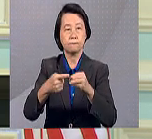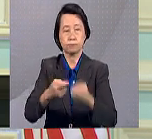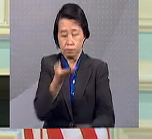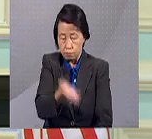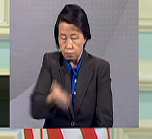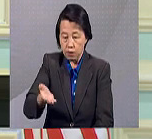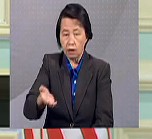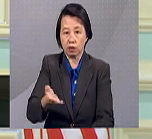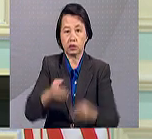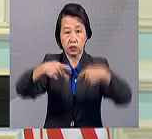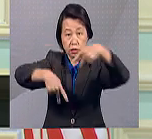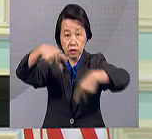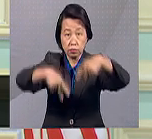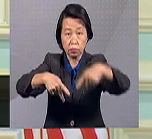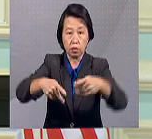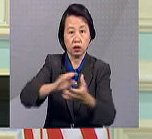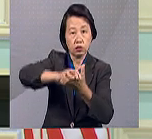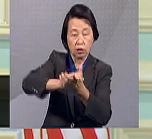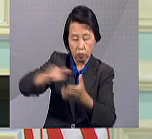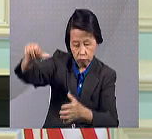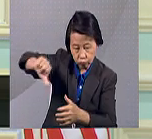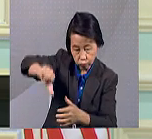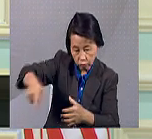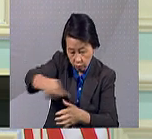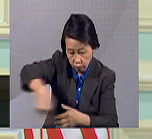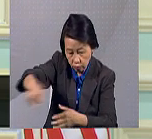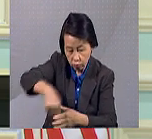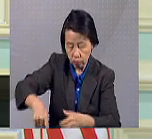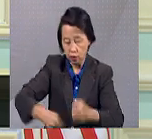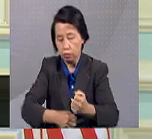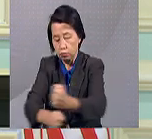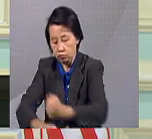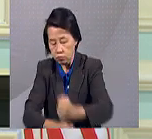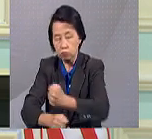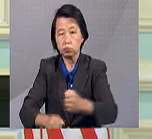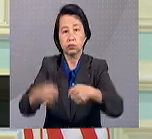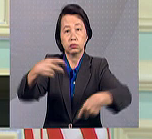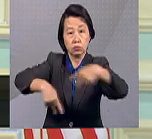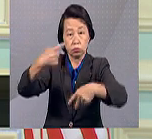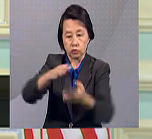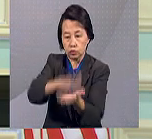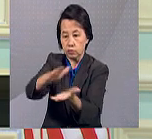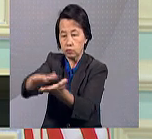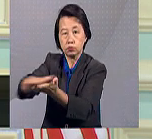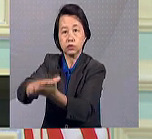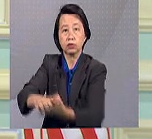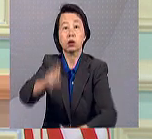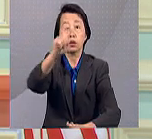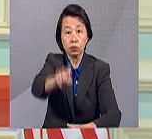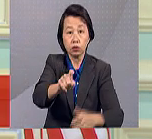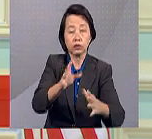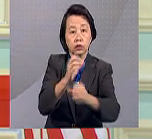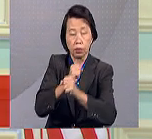bahan kimia yang nak digunakan, chemical yang nak digunakan bagi sanitasi tersebut, perlu